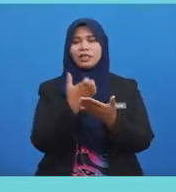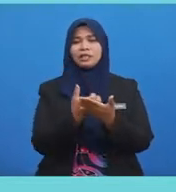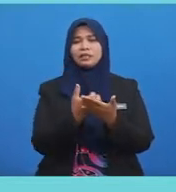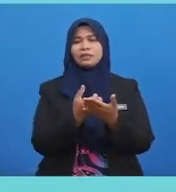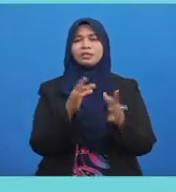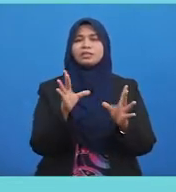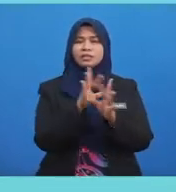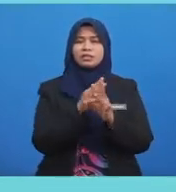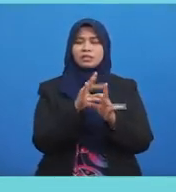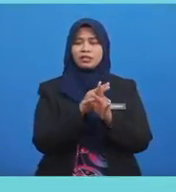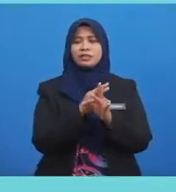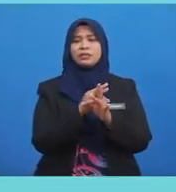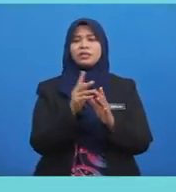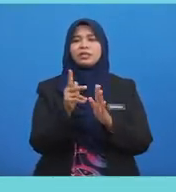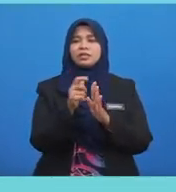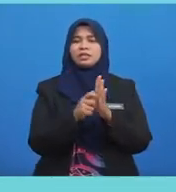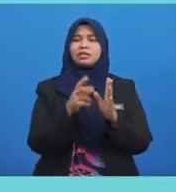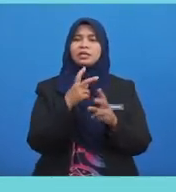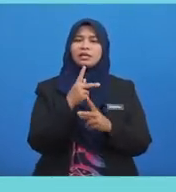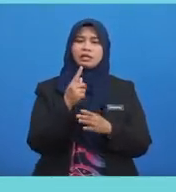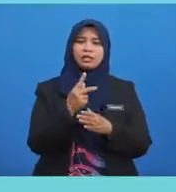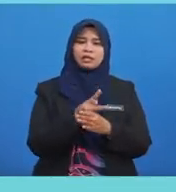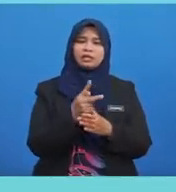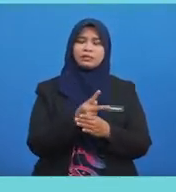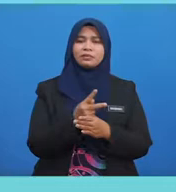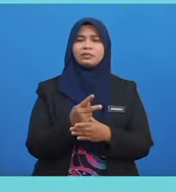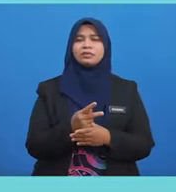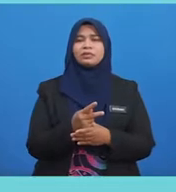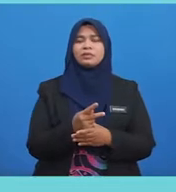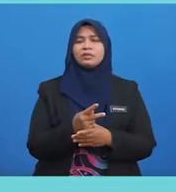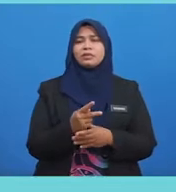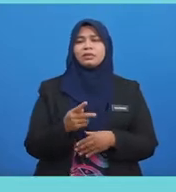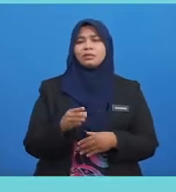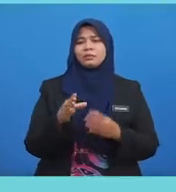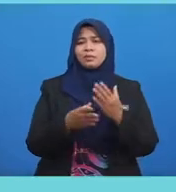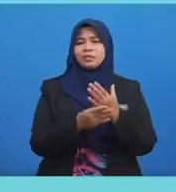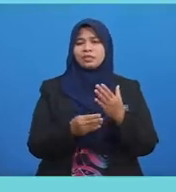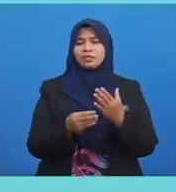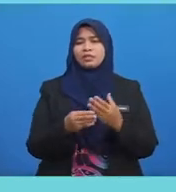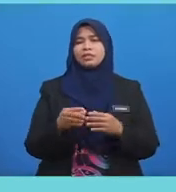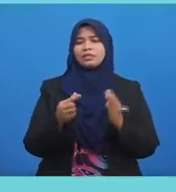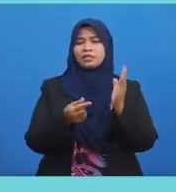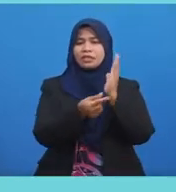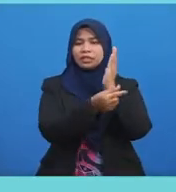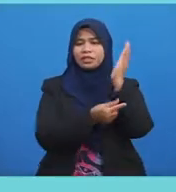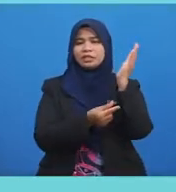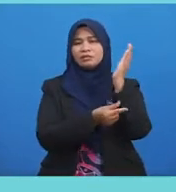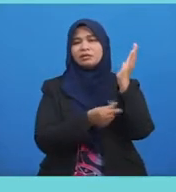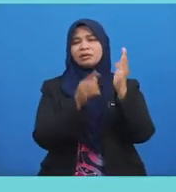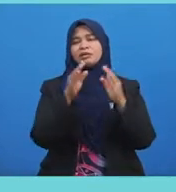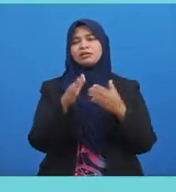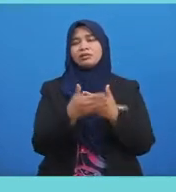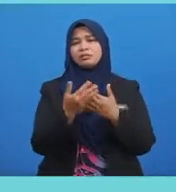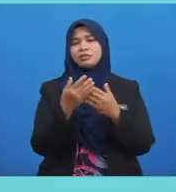kerana ekonomi Sarawak terjejas, contohnya lombong minyak musnah, ladang getah terbiar,